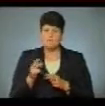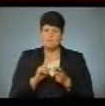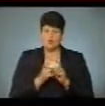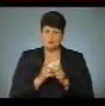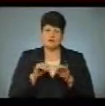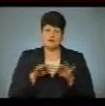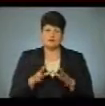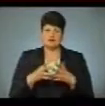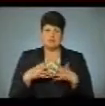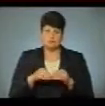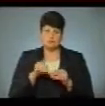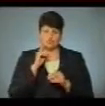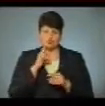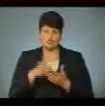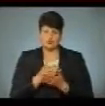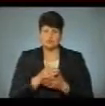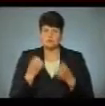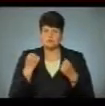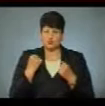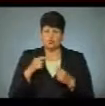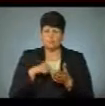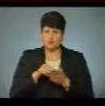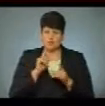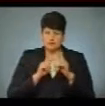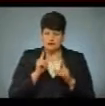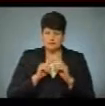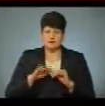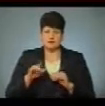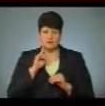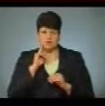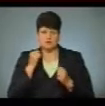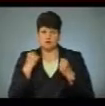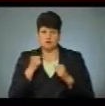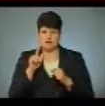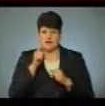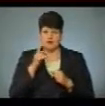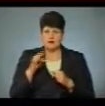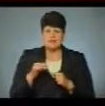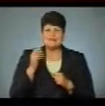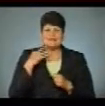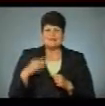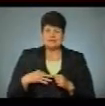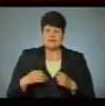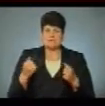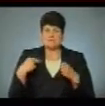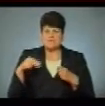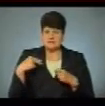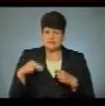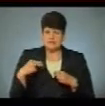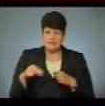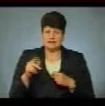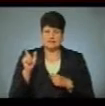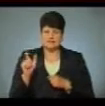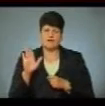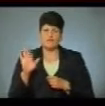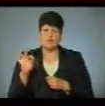політики і спорту міськради, дитячо-юнацька спортивна школа з греко-римської боротьби та син президента Тернопільської федерації греко-римської боротьби